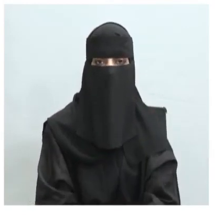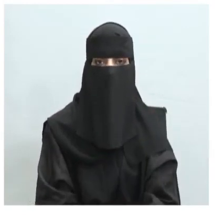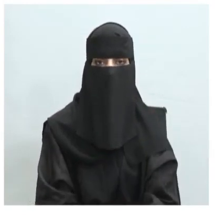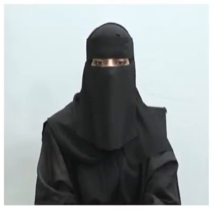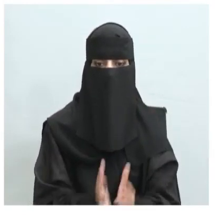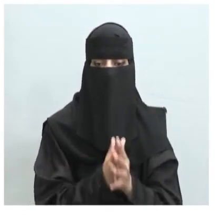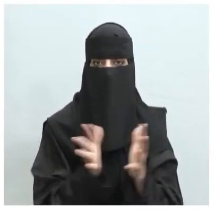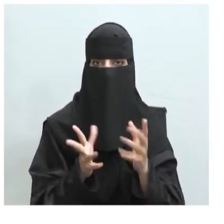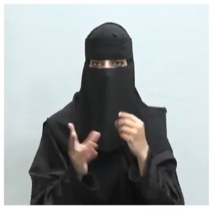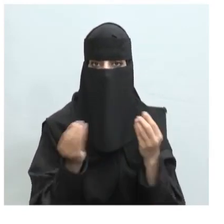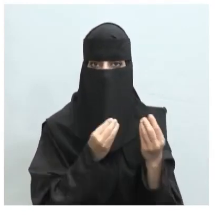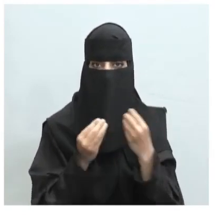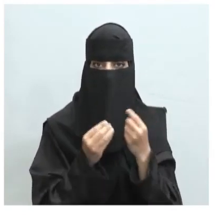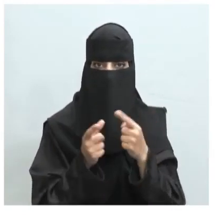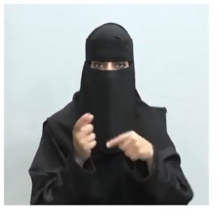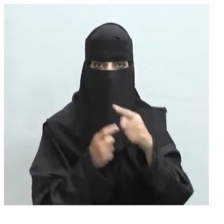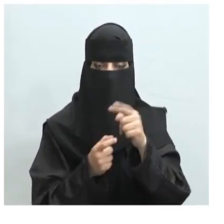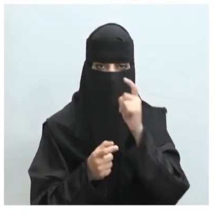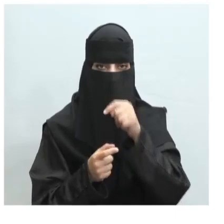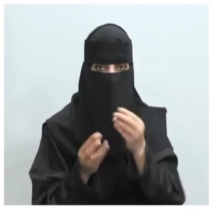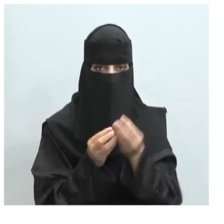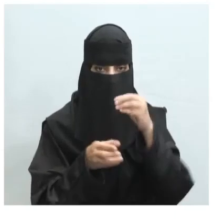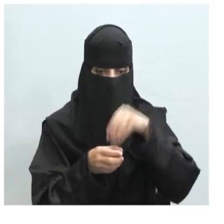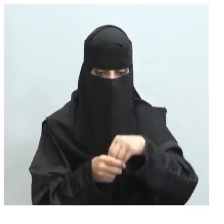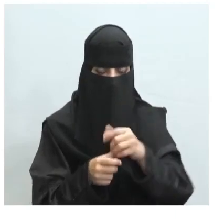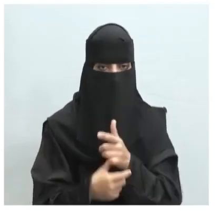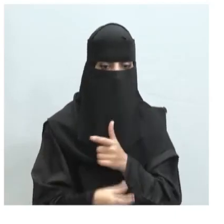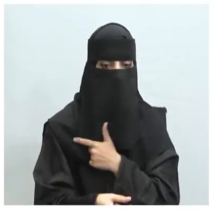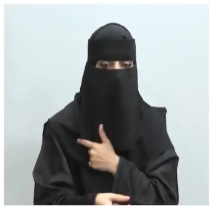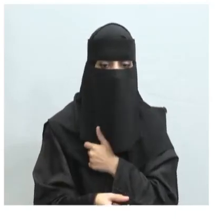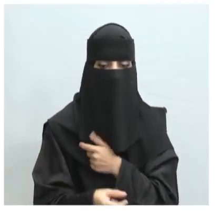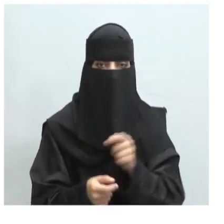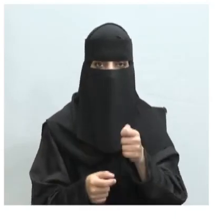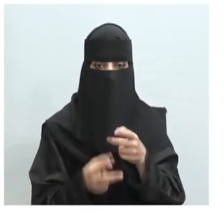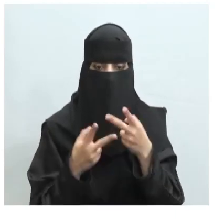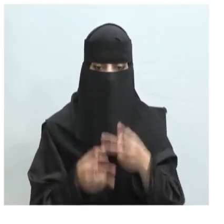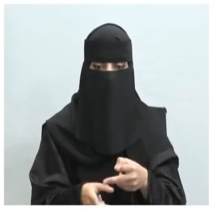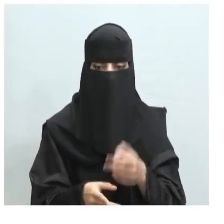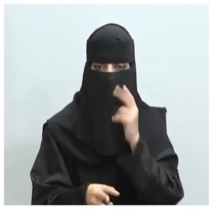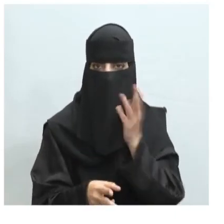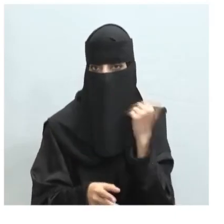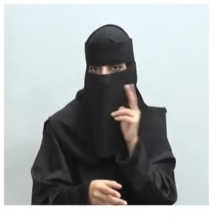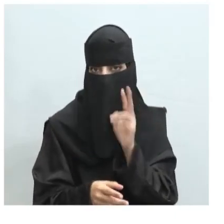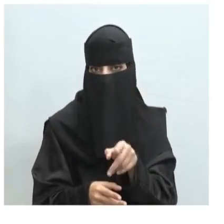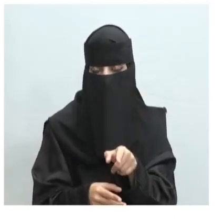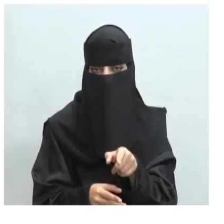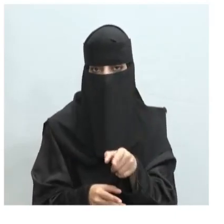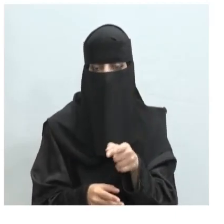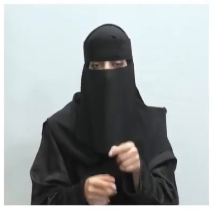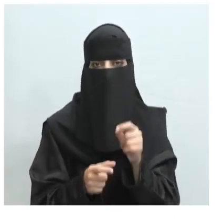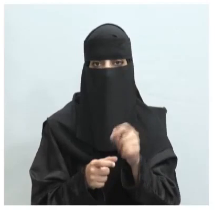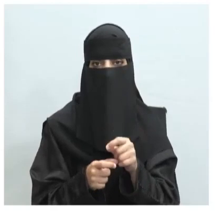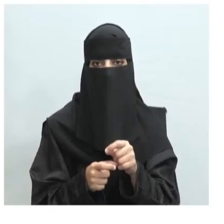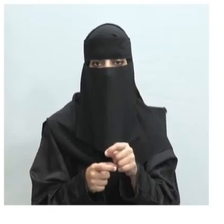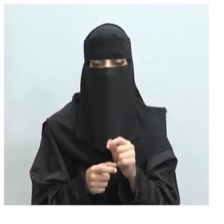الكثير من الدوائر الكهربائيه لابد ان تحتوي على ما نسميه بالمفتاح الكهربائي شاهدناه قبل قليل في